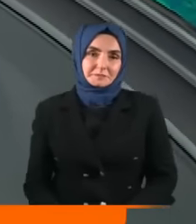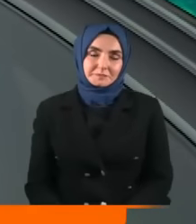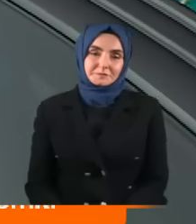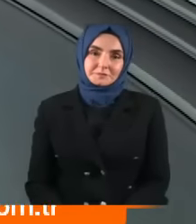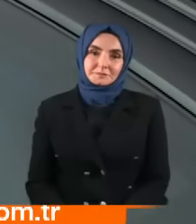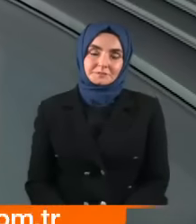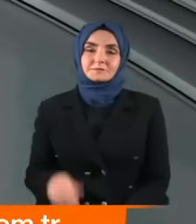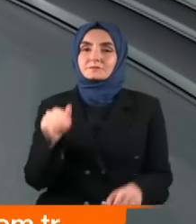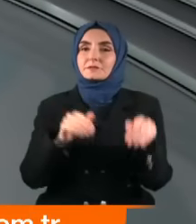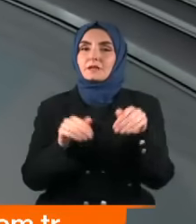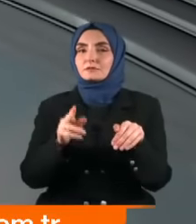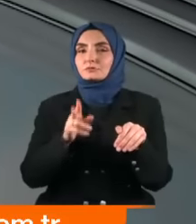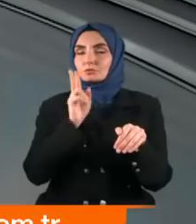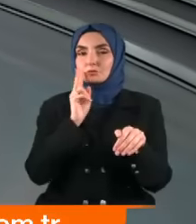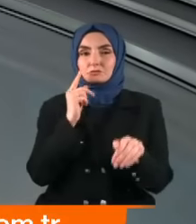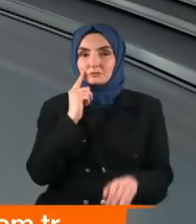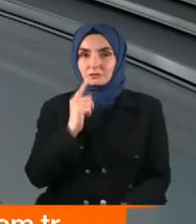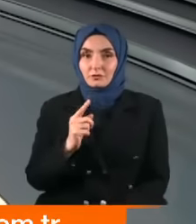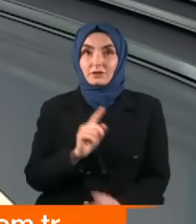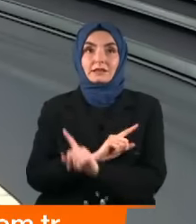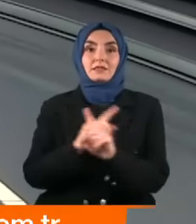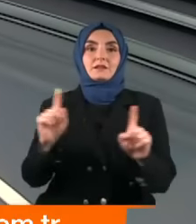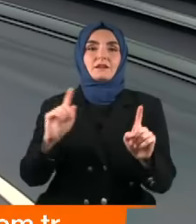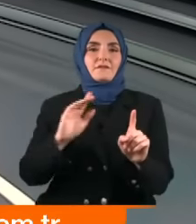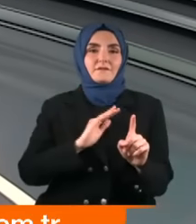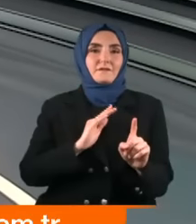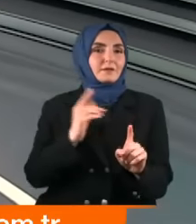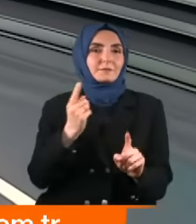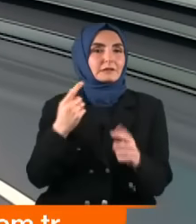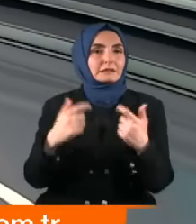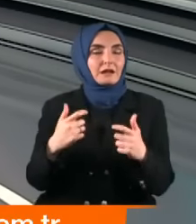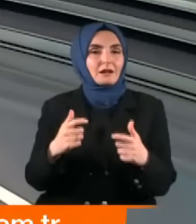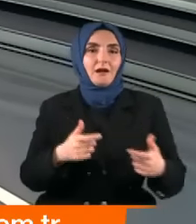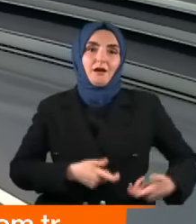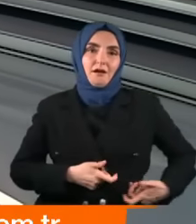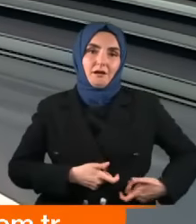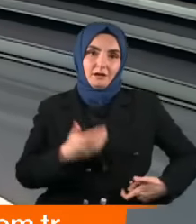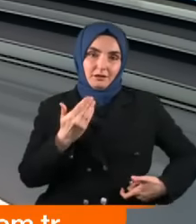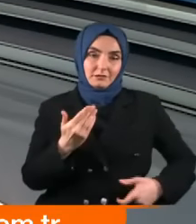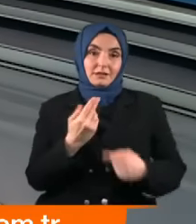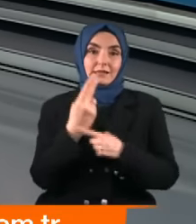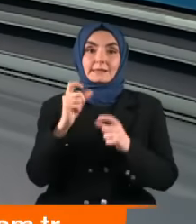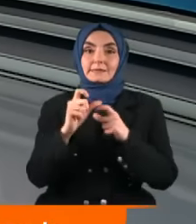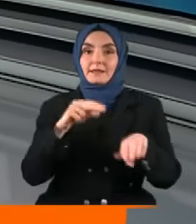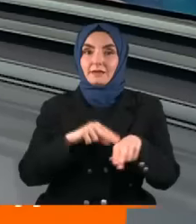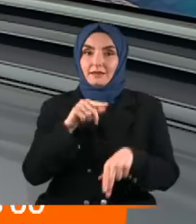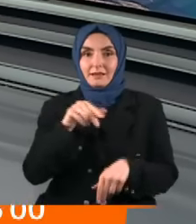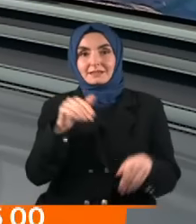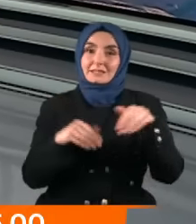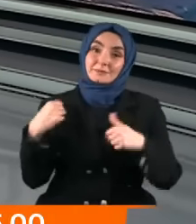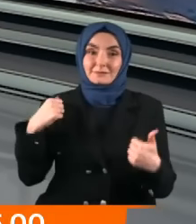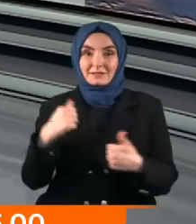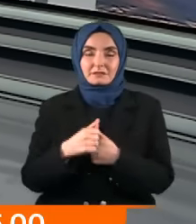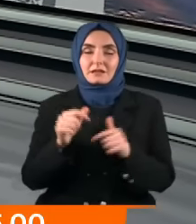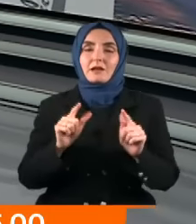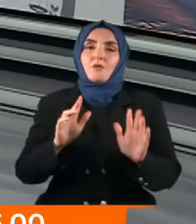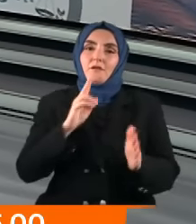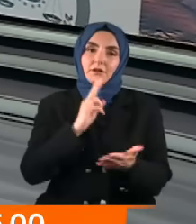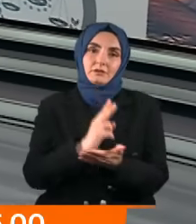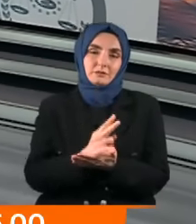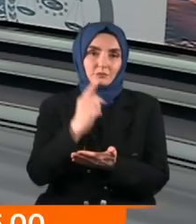Ve seçim sonuçları, sonuca itiraz eden adresler arasındaydı Hatay. Yüksek Seçim Kurulu seçimin yenilenmesine gerek olmadığına karar verdi. Hatay'ın kazananı